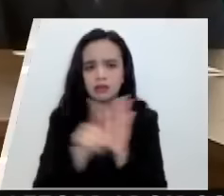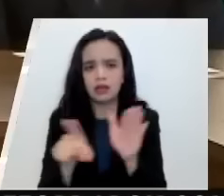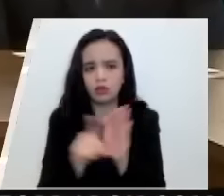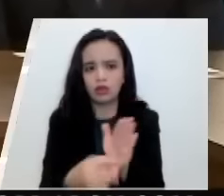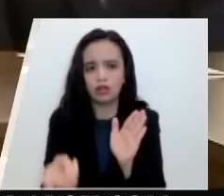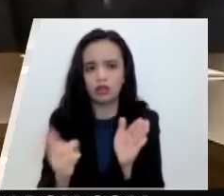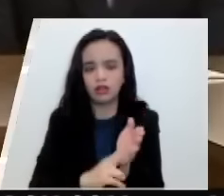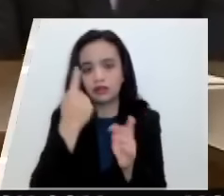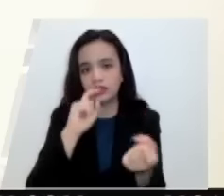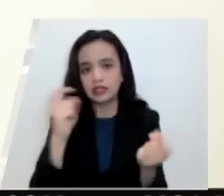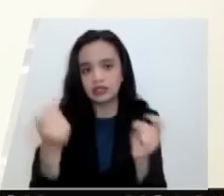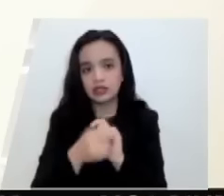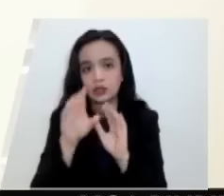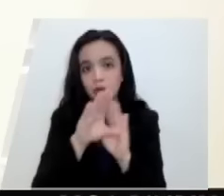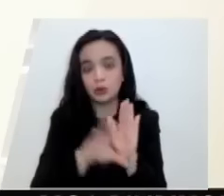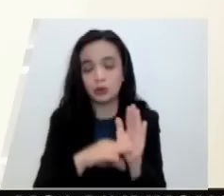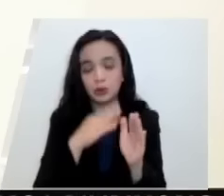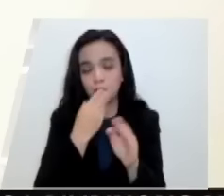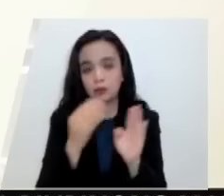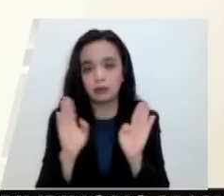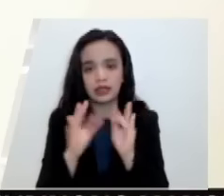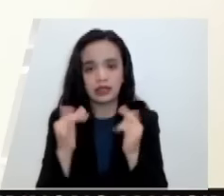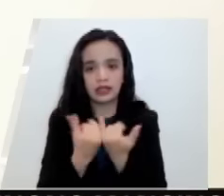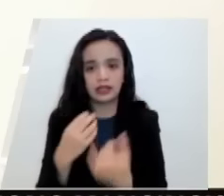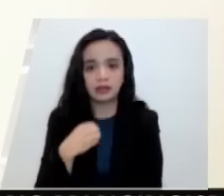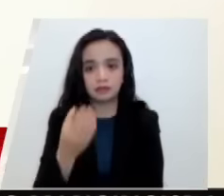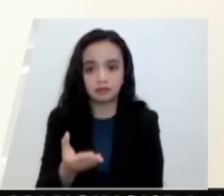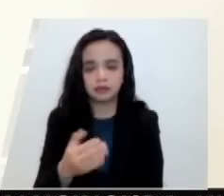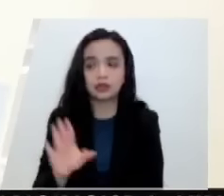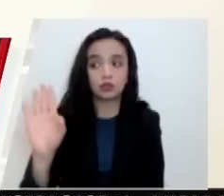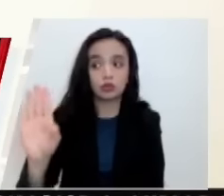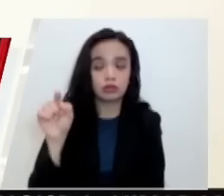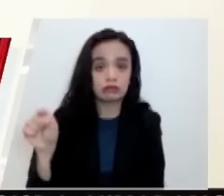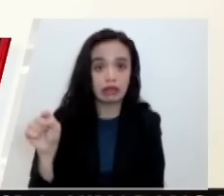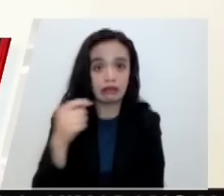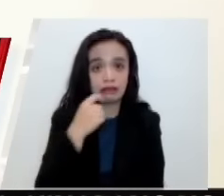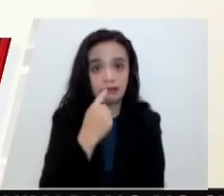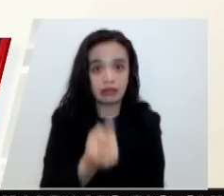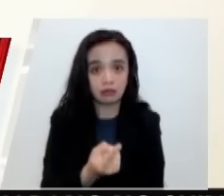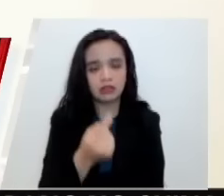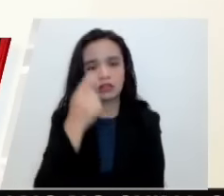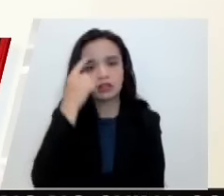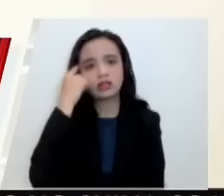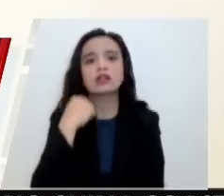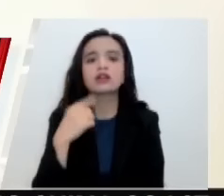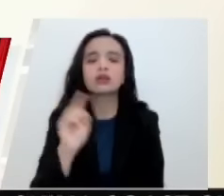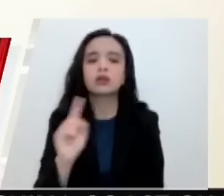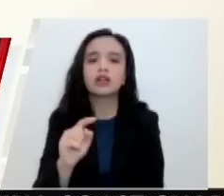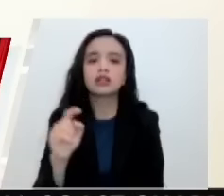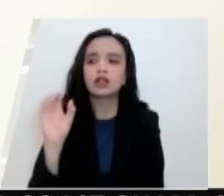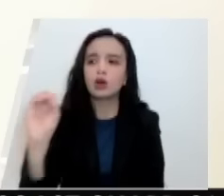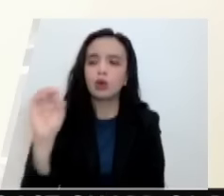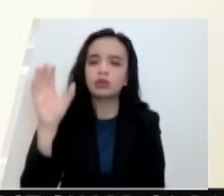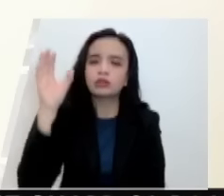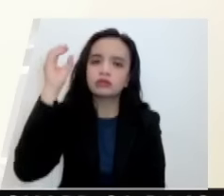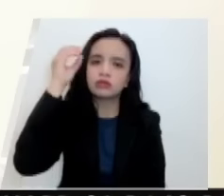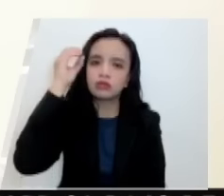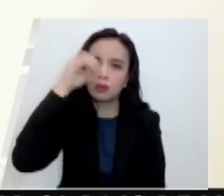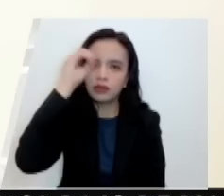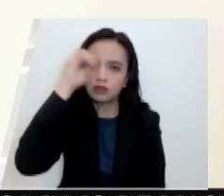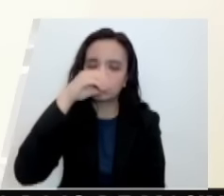mga barangay official. Yung sinasabi niya tungkol dito na statements ay kanyang opinion lamang yon. Hindi po ito